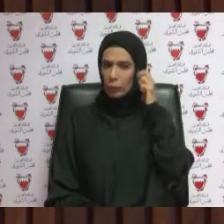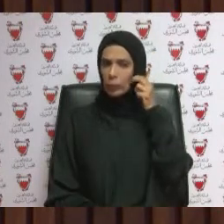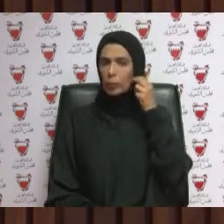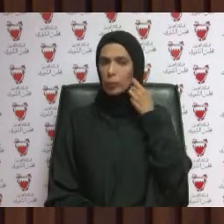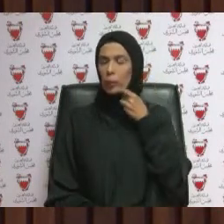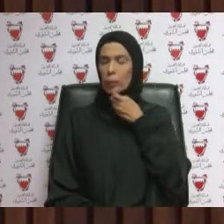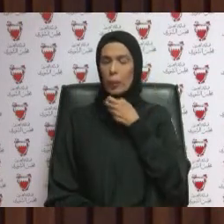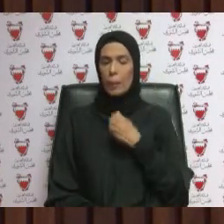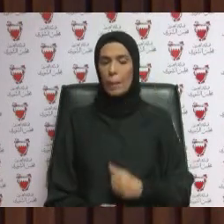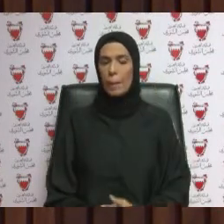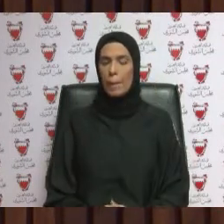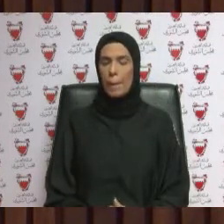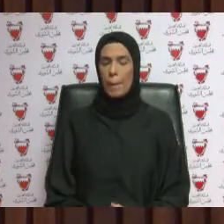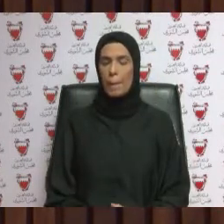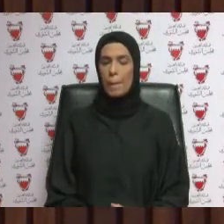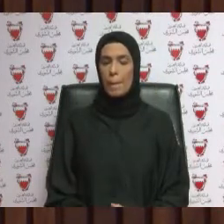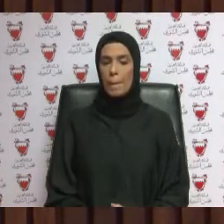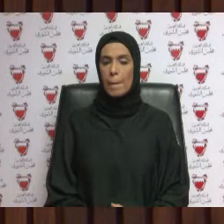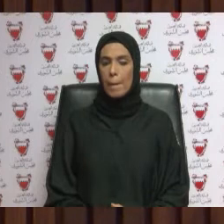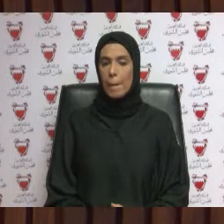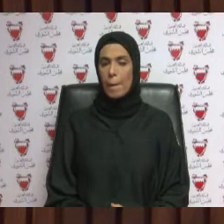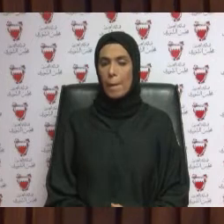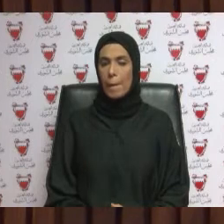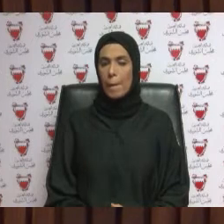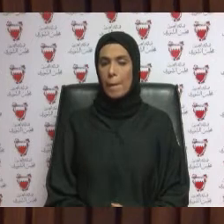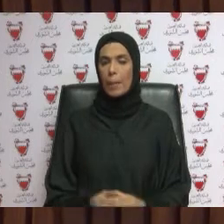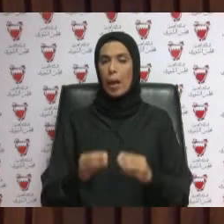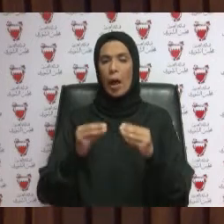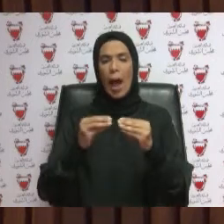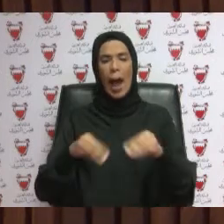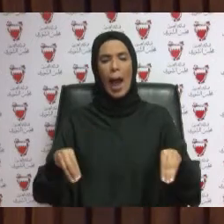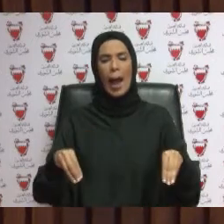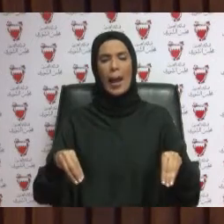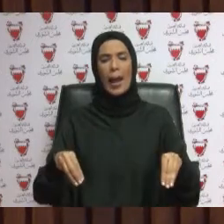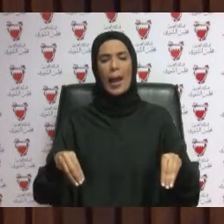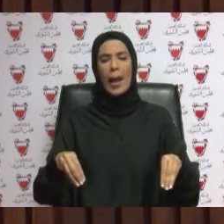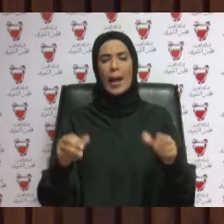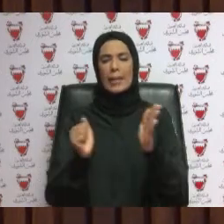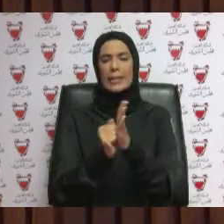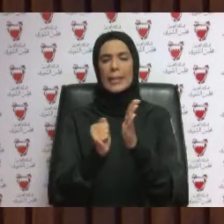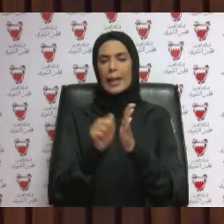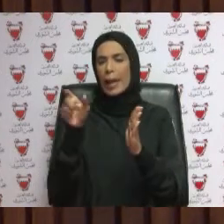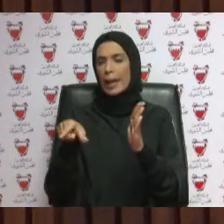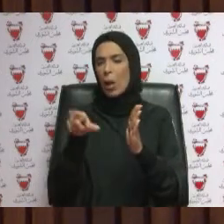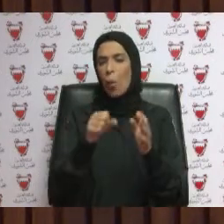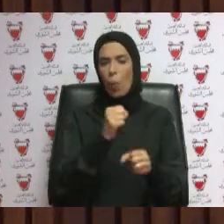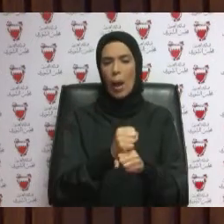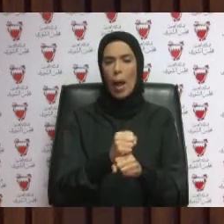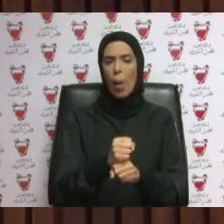تفضلوا وتفضل سعادة الوزير والأعضاء، أن كان في معالجة لمسألة سكن العمال أو العزاب في المناطق